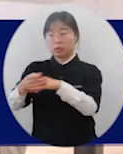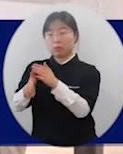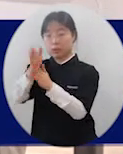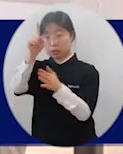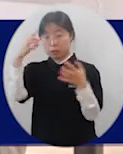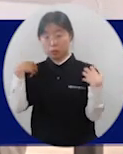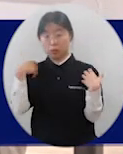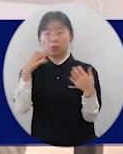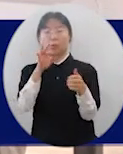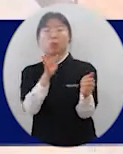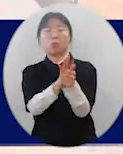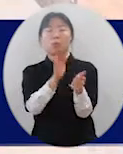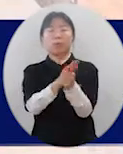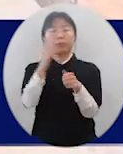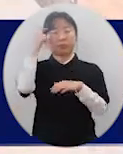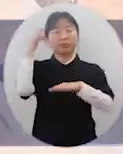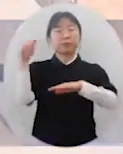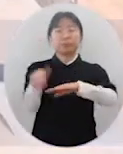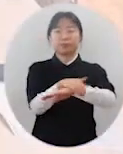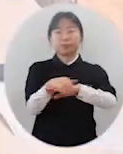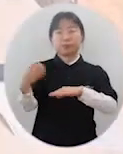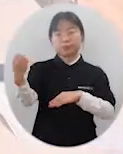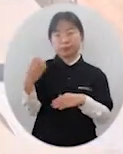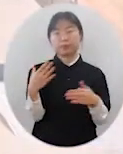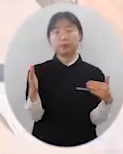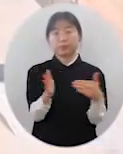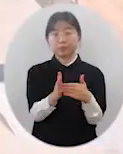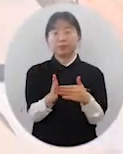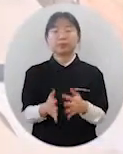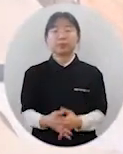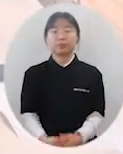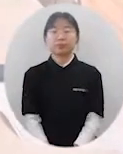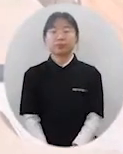거듭날 수 있도록 지원을 아끼지 않겠다는 말을 전했습니다.